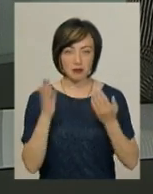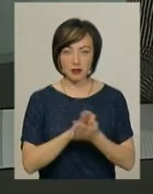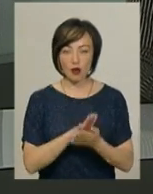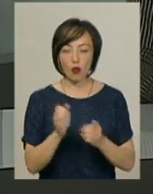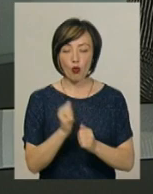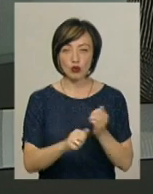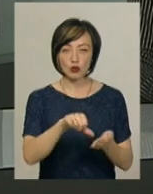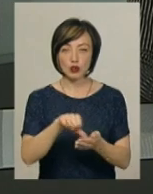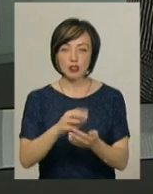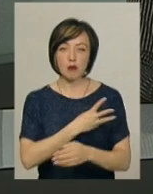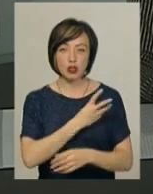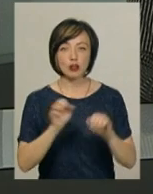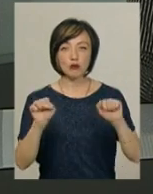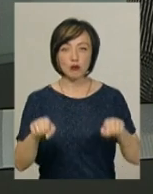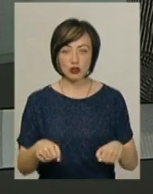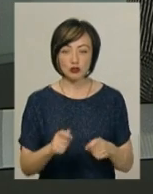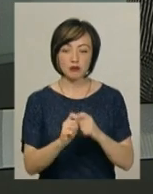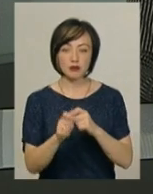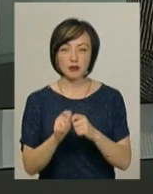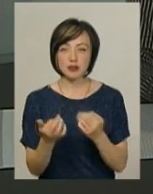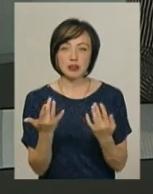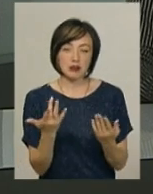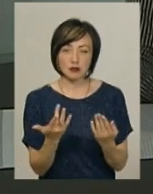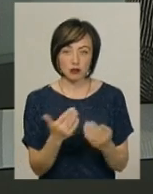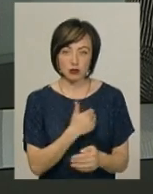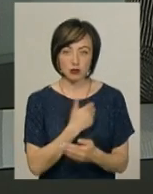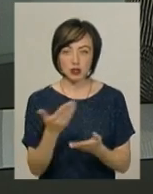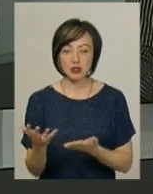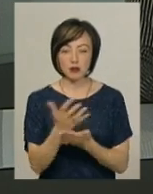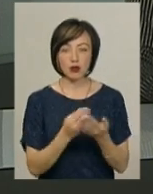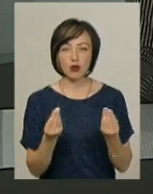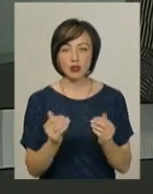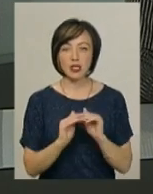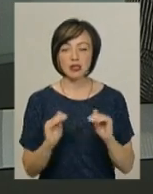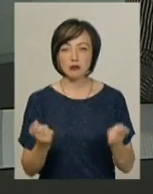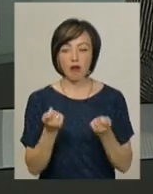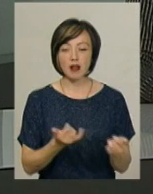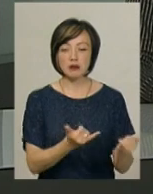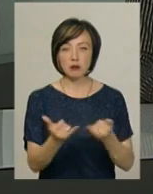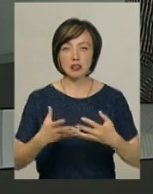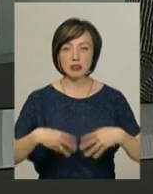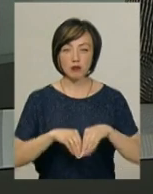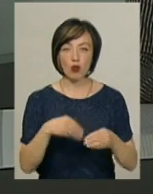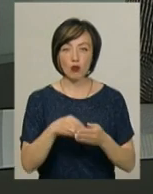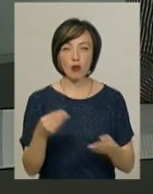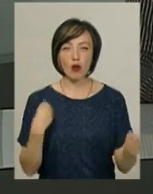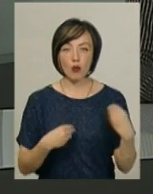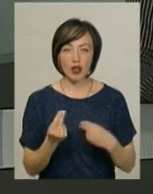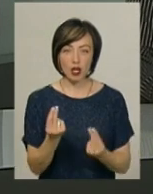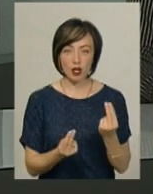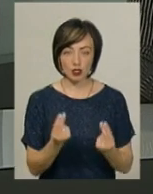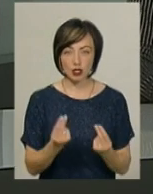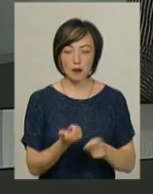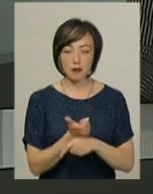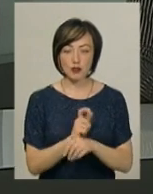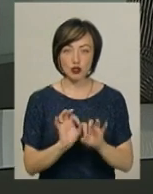кожен з учасників за бажанням може пожертвувати певну суму. За зібрані гроші дітям з малозабезпечених родин куплять одяг та іграшки.